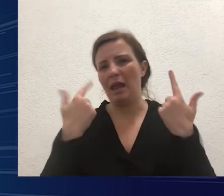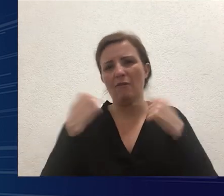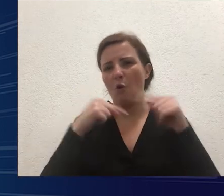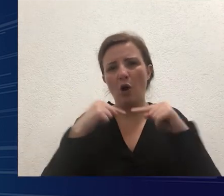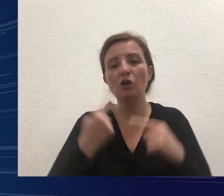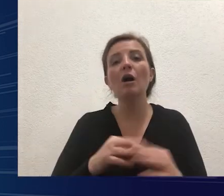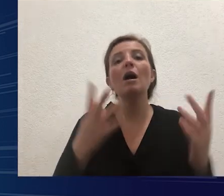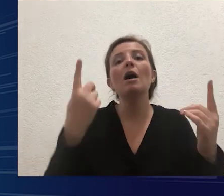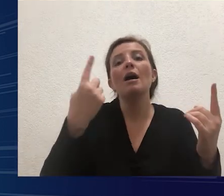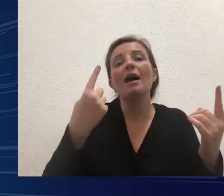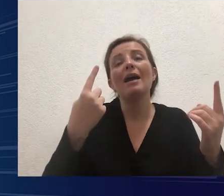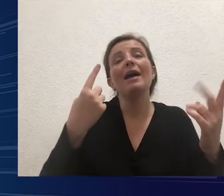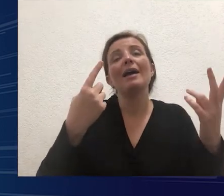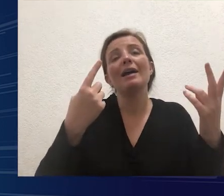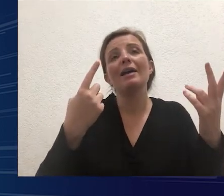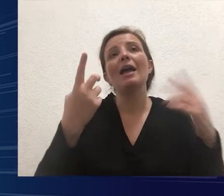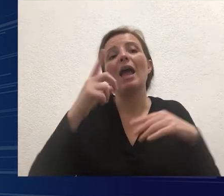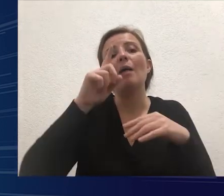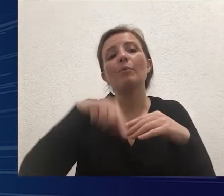e soprattutto